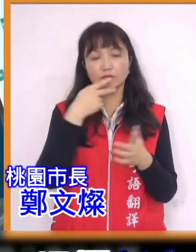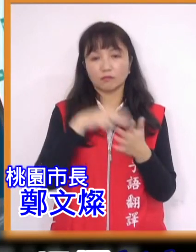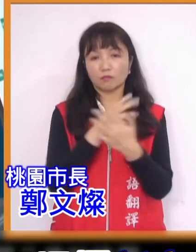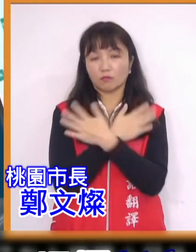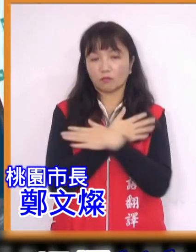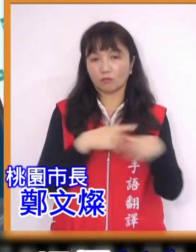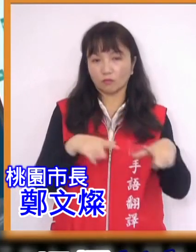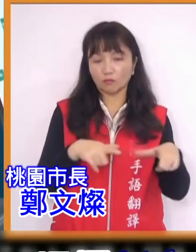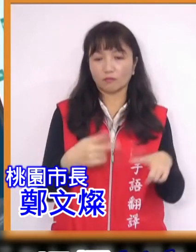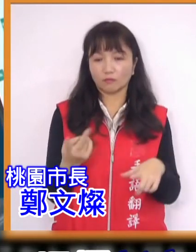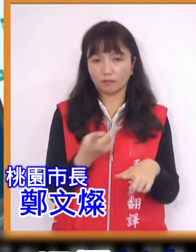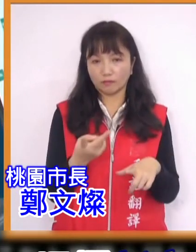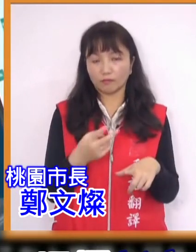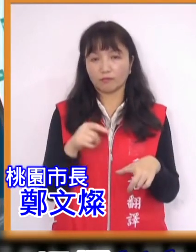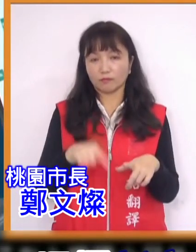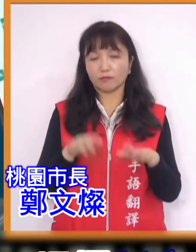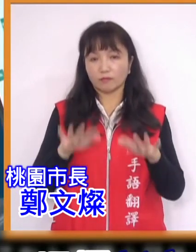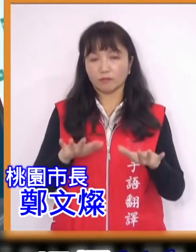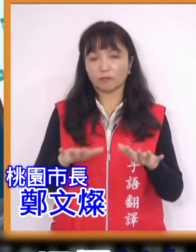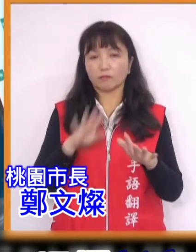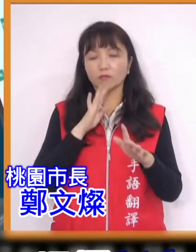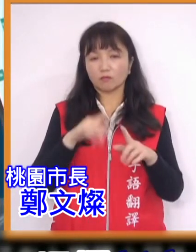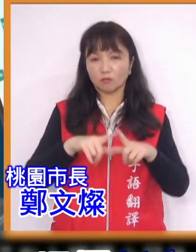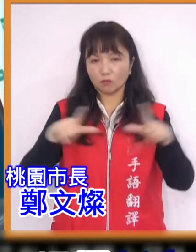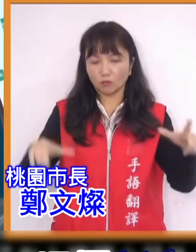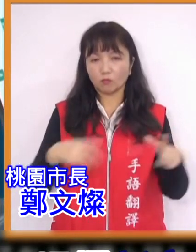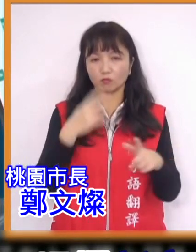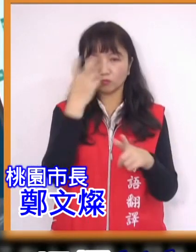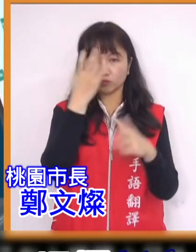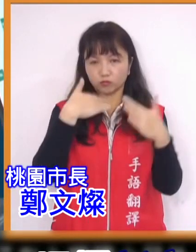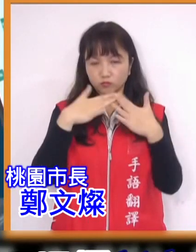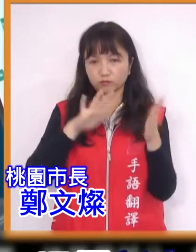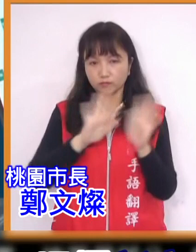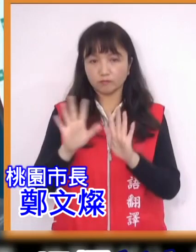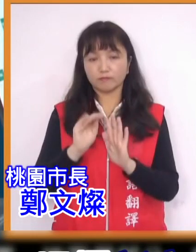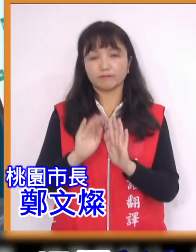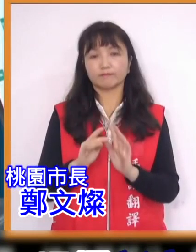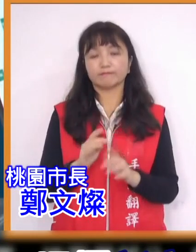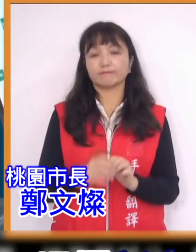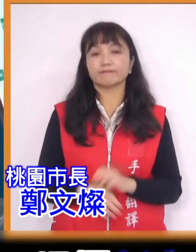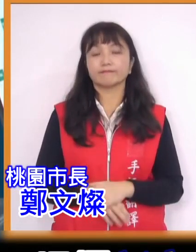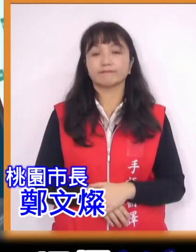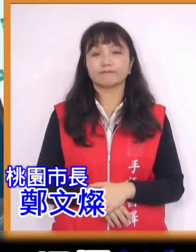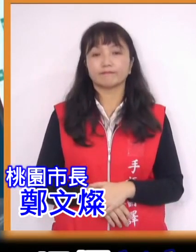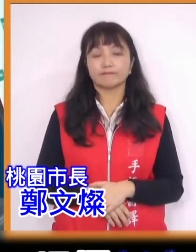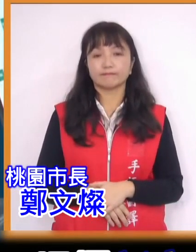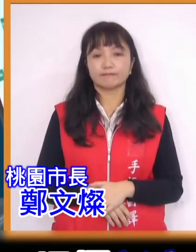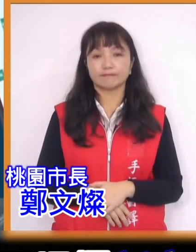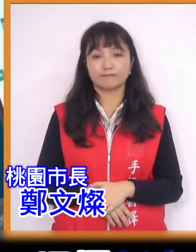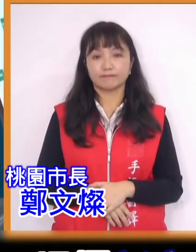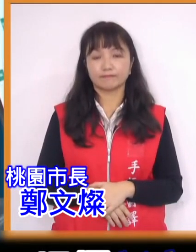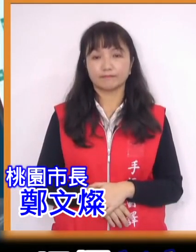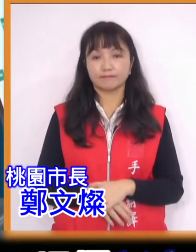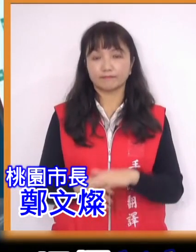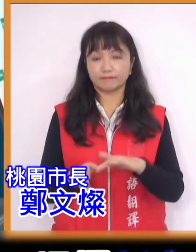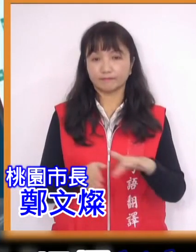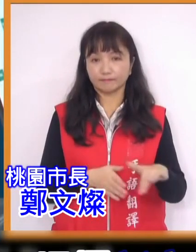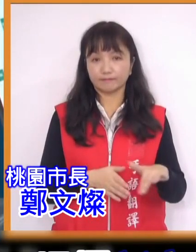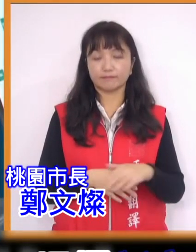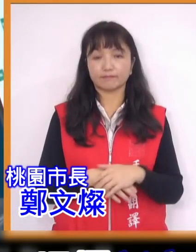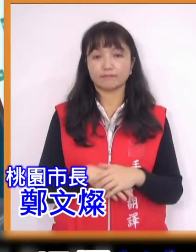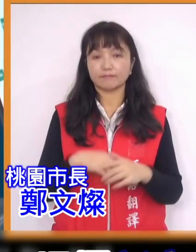园，哦，这两个部分我们今天正在扩大裁剪。另外有一位是这个